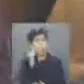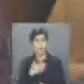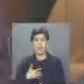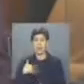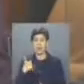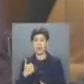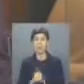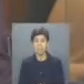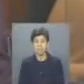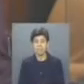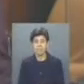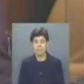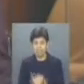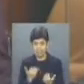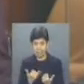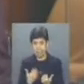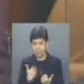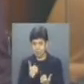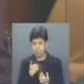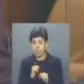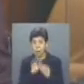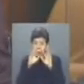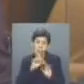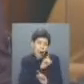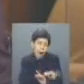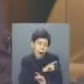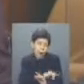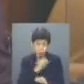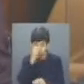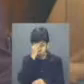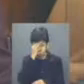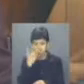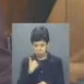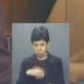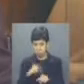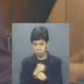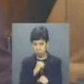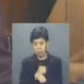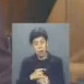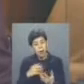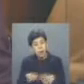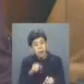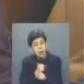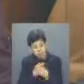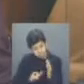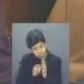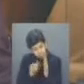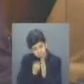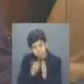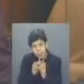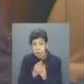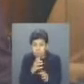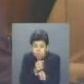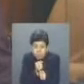งานเทศกาลหิมะเมืองซัปโปโรเทศกาลหิมะที่ใหญ่ที่สุดของญี่ปุ่นนอกจากจะมีการนำเสนอผลงานแกะสลักหิมะของคนท้องถิ่นแล้วนะ